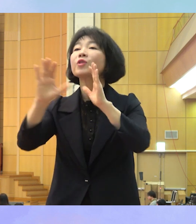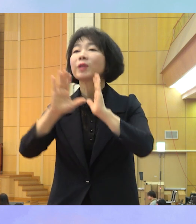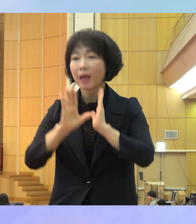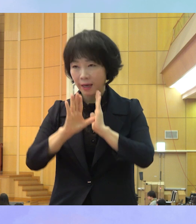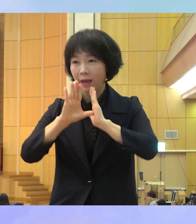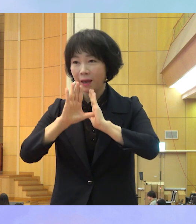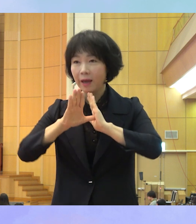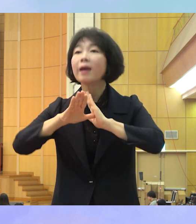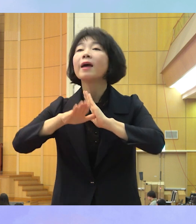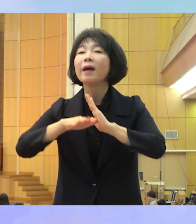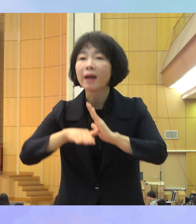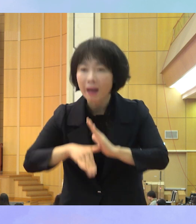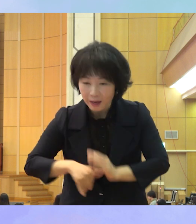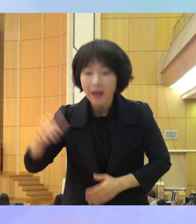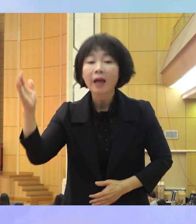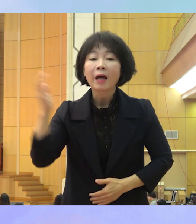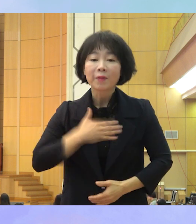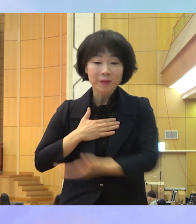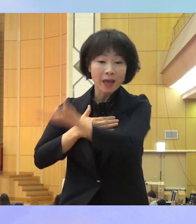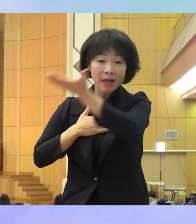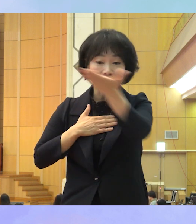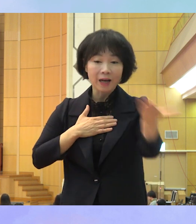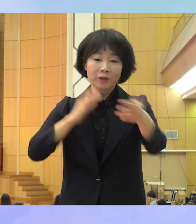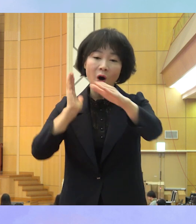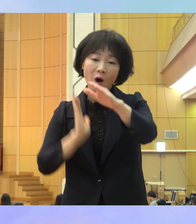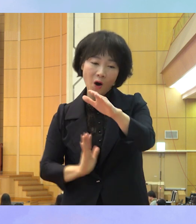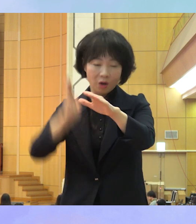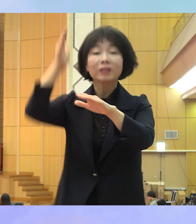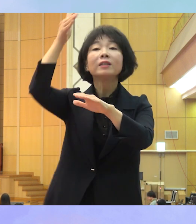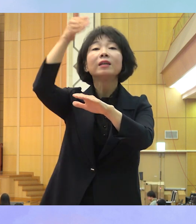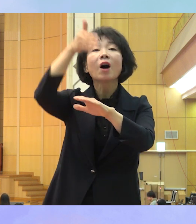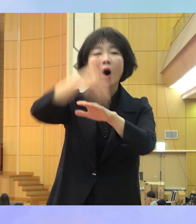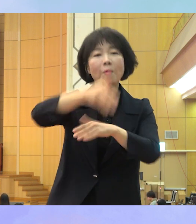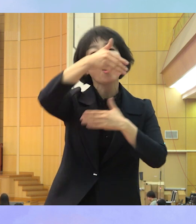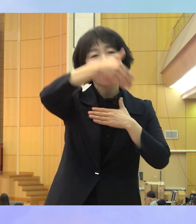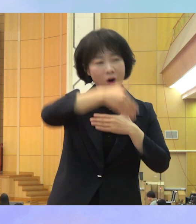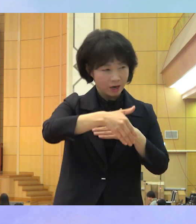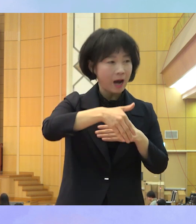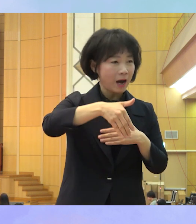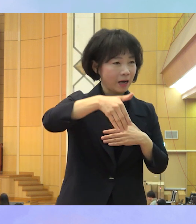피를 볼 때에 내가 너를